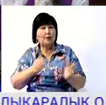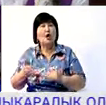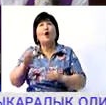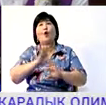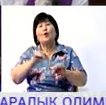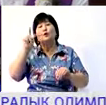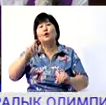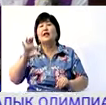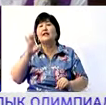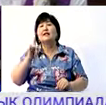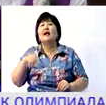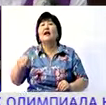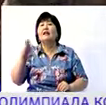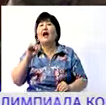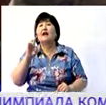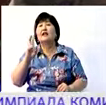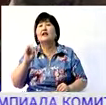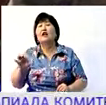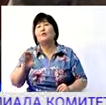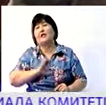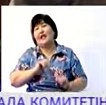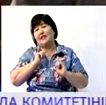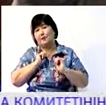озат оқушыларға сыр дарыны медалі табысталды.